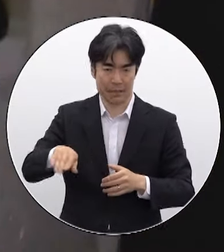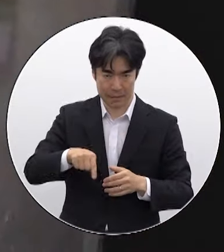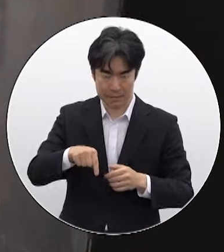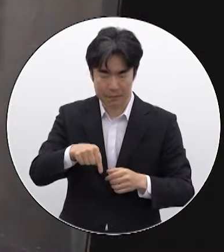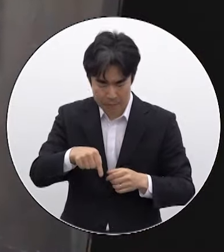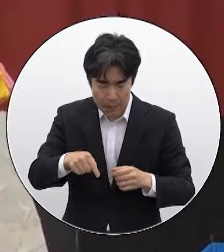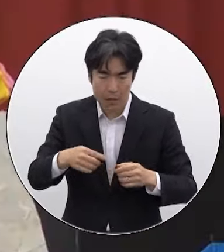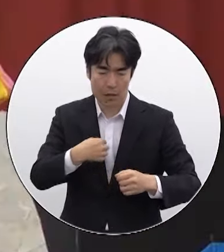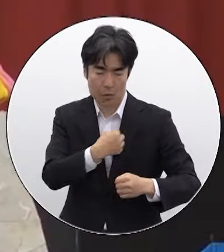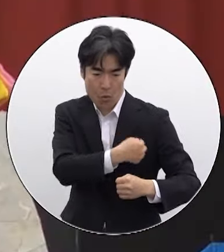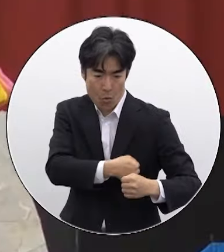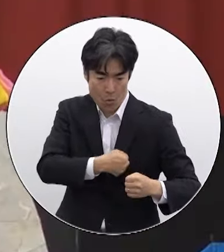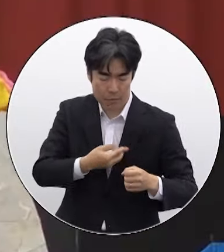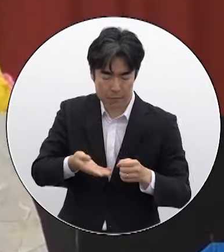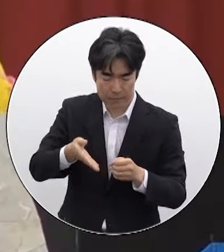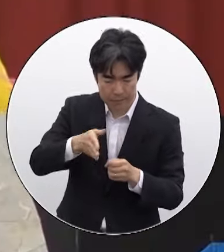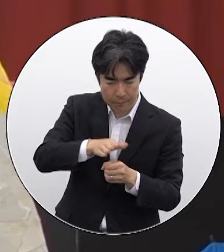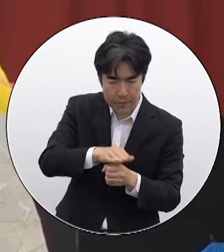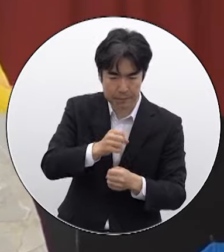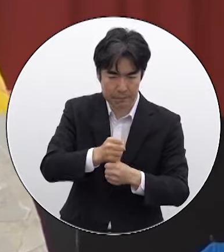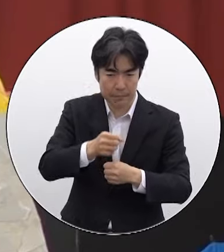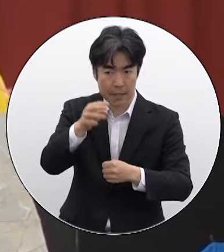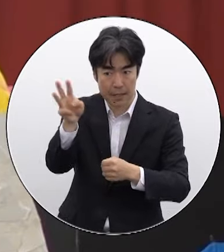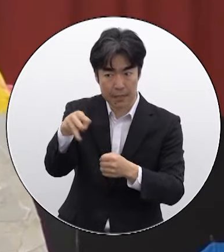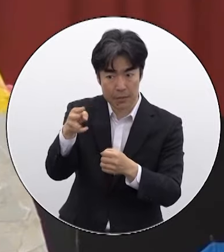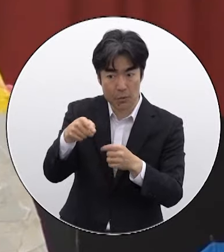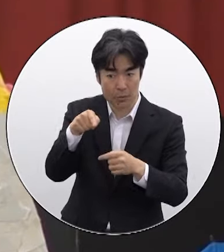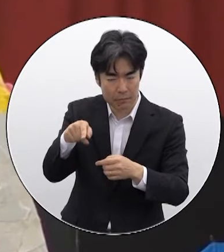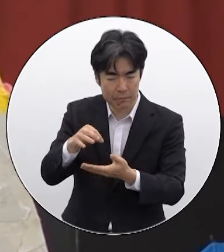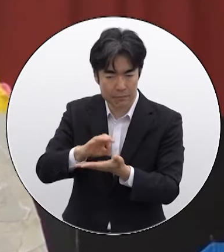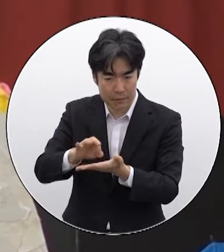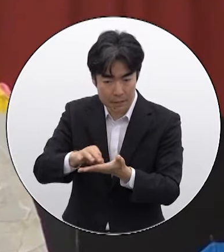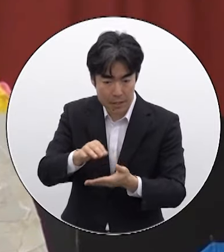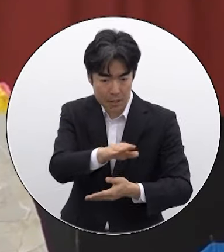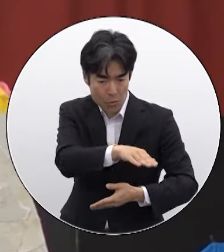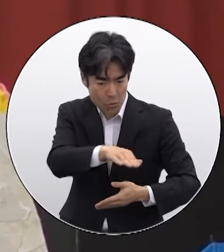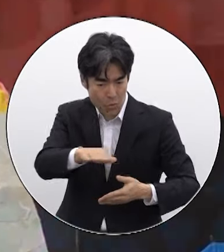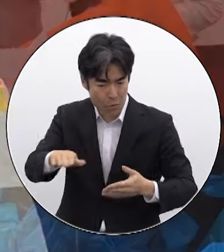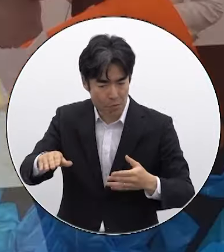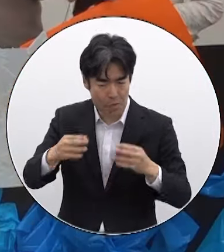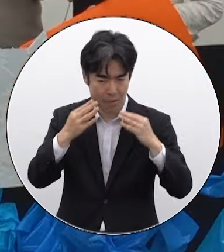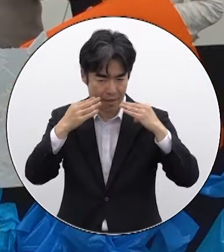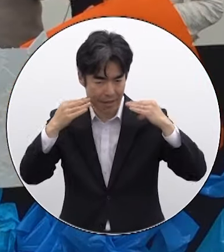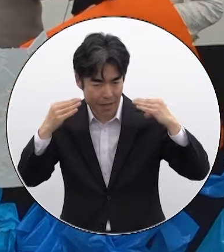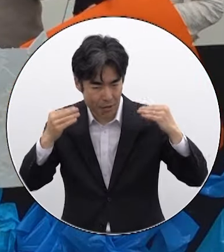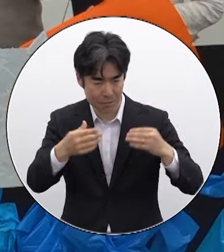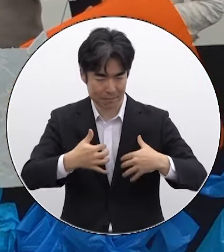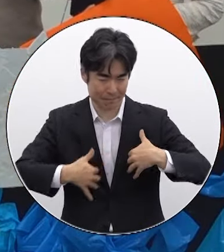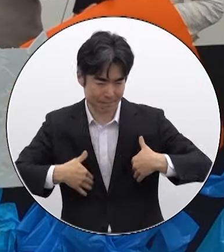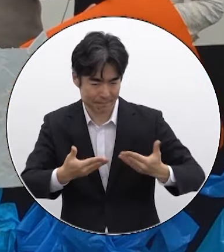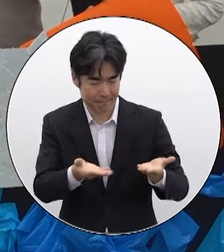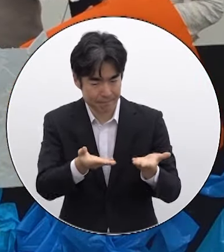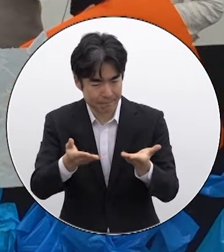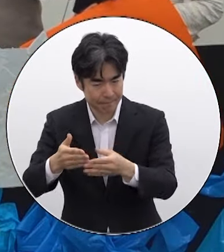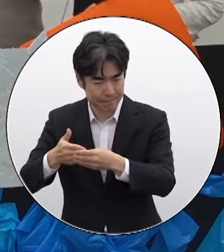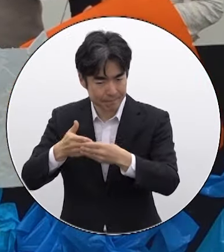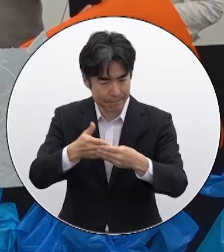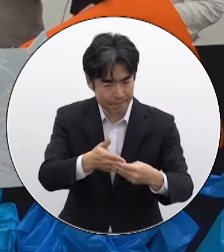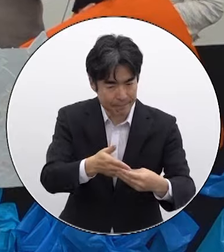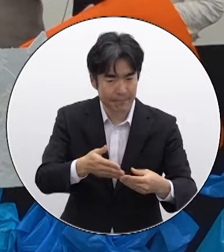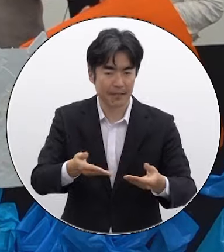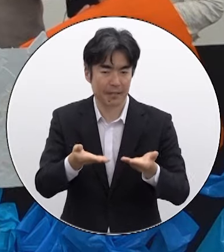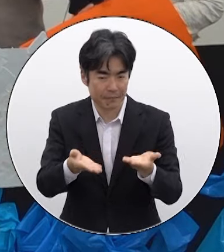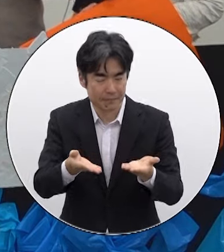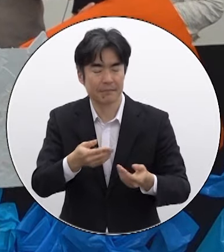ち、心を込めて作った人形たちとともに子どもたちを笑顔に導いていくことでしょう。